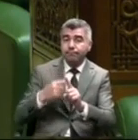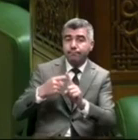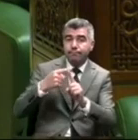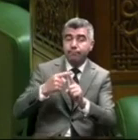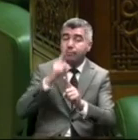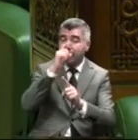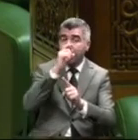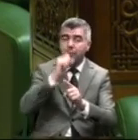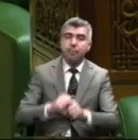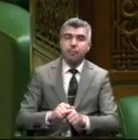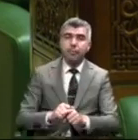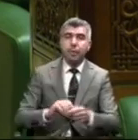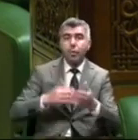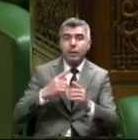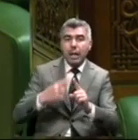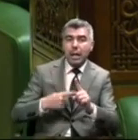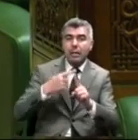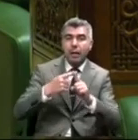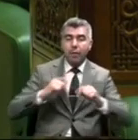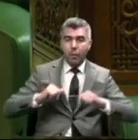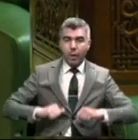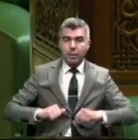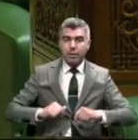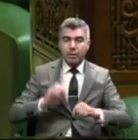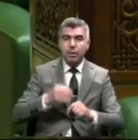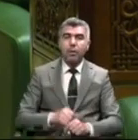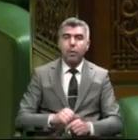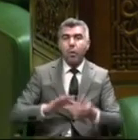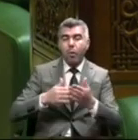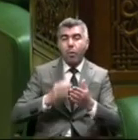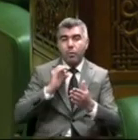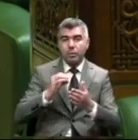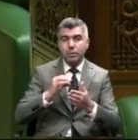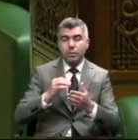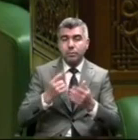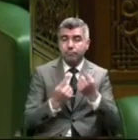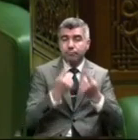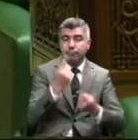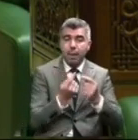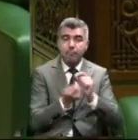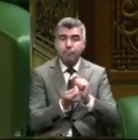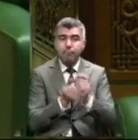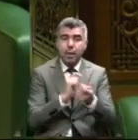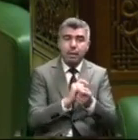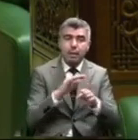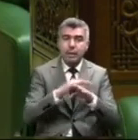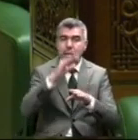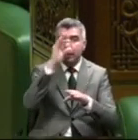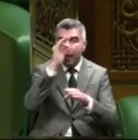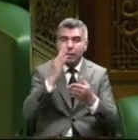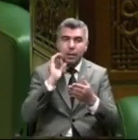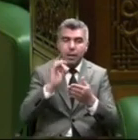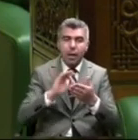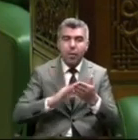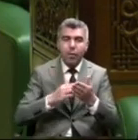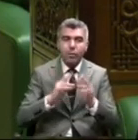والخدمات اضافه الى هذا السيد الوزير لا يخفى على احد ان الماليه العموميه بلادنا تتاثر بالتحولات الاقتصاديه والسياسيه في